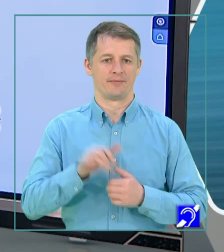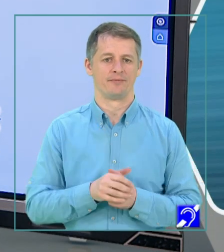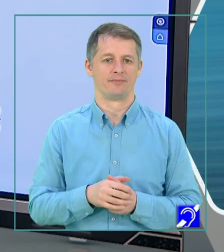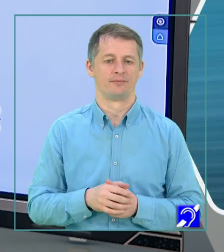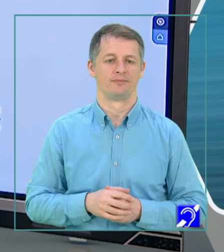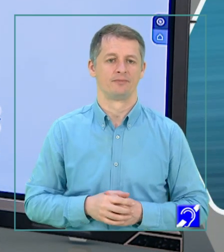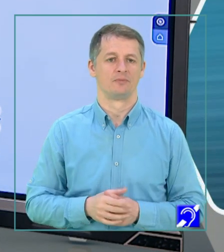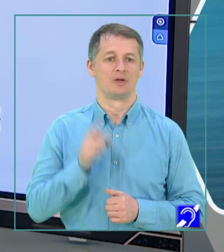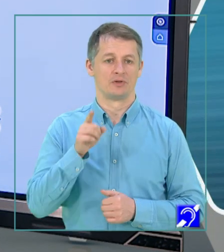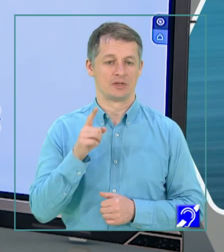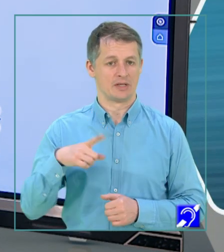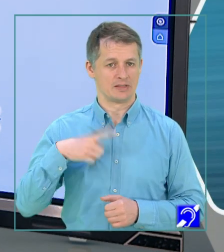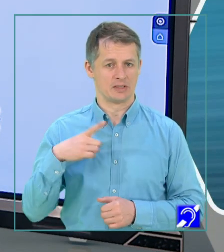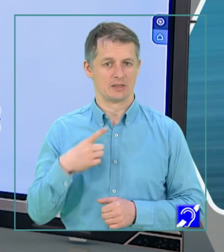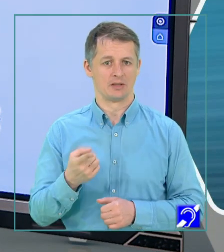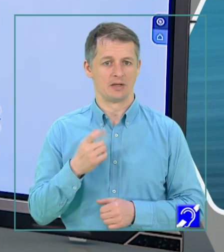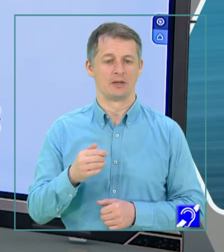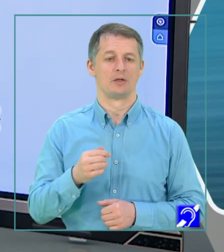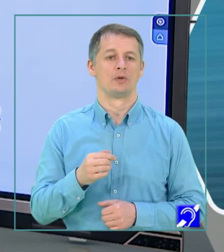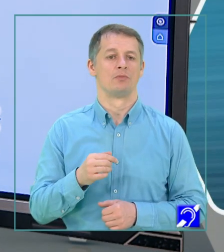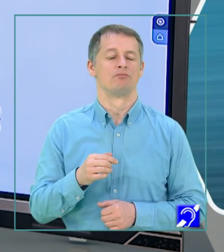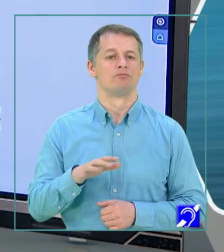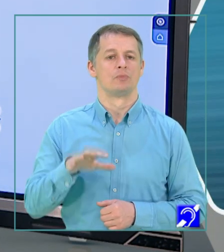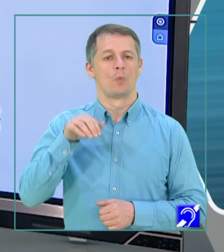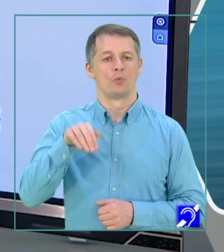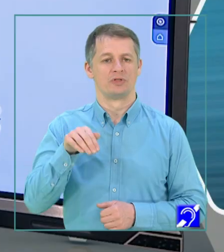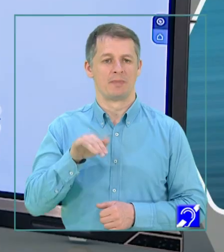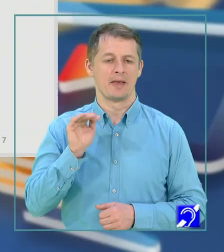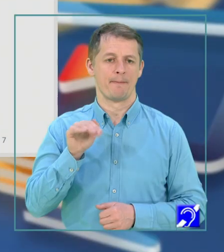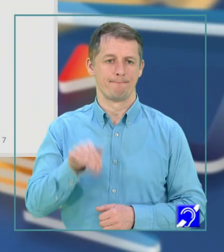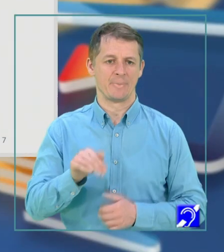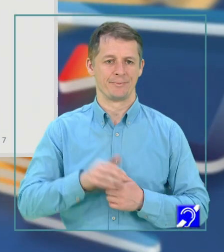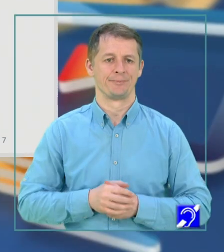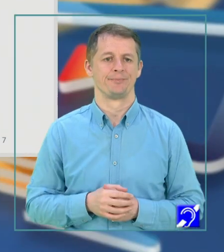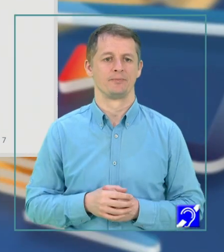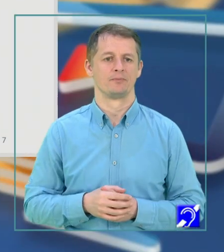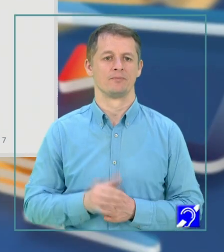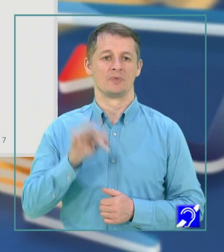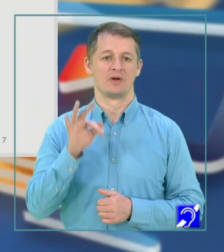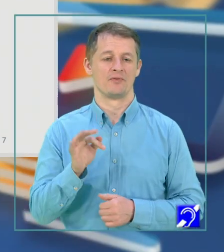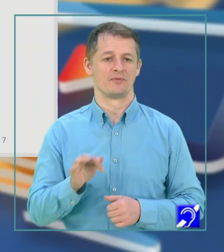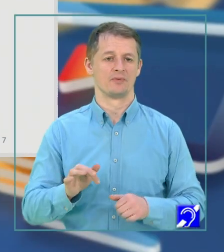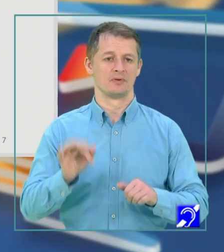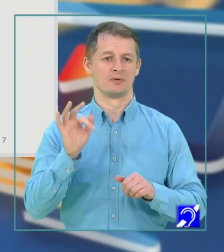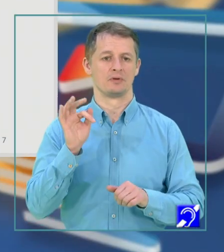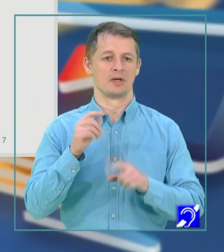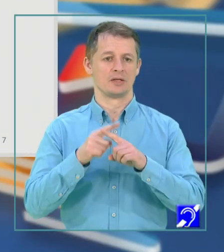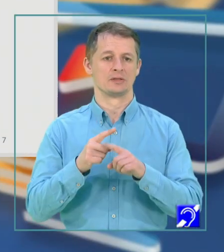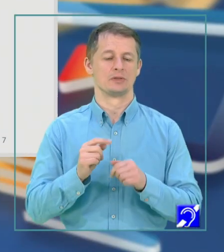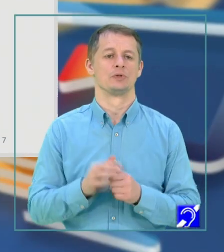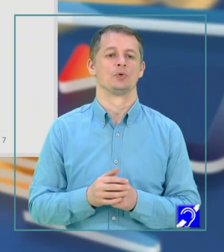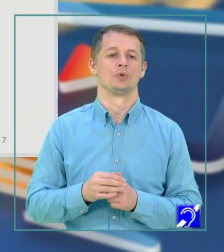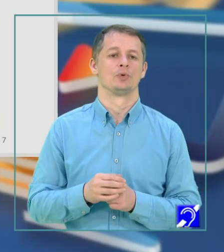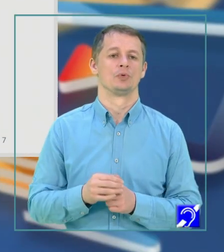xy este element din mulțimea m, din definiția legii de compoziție. Așadar, f de x compus cu y va fi